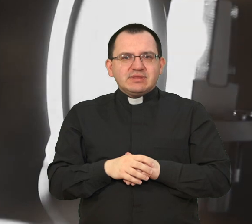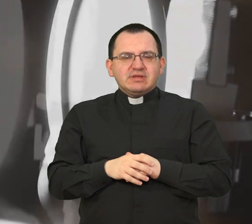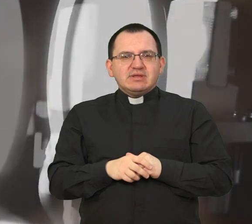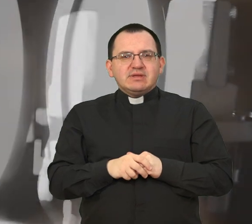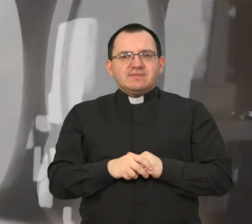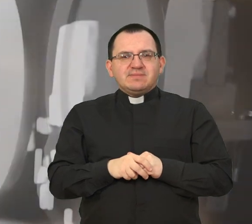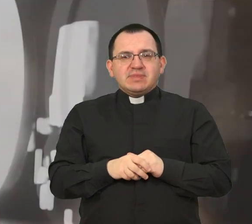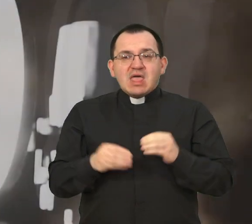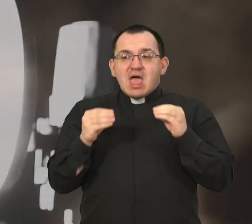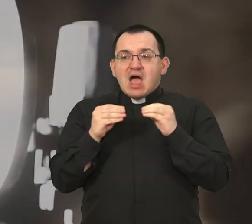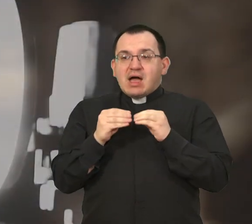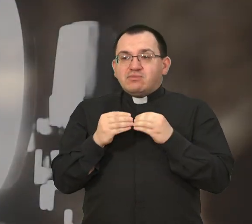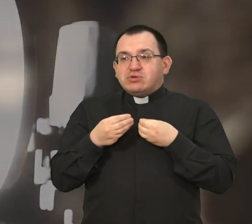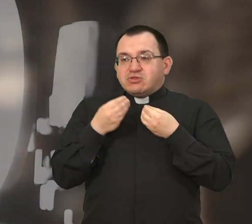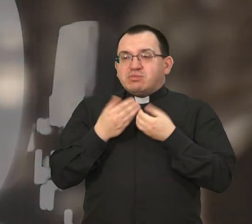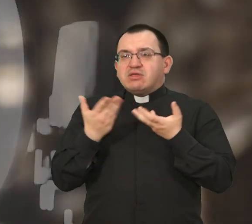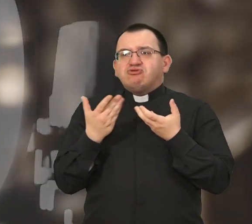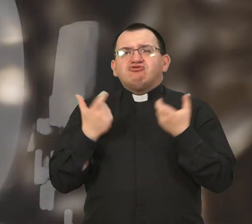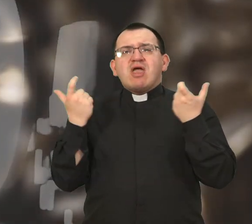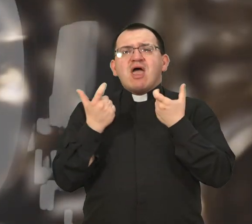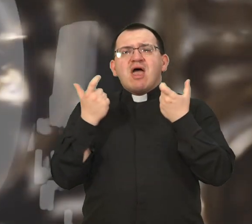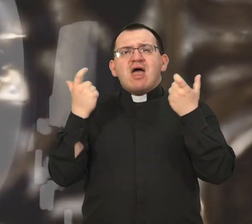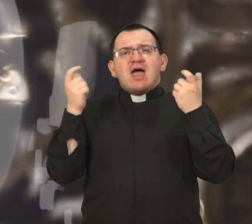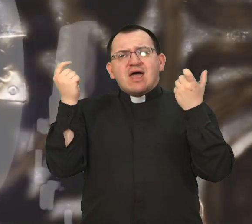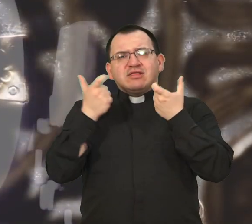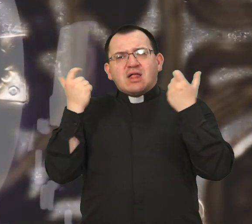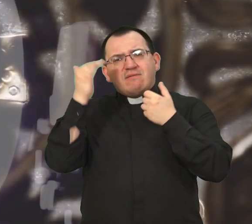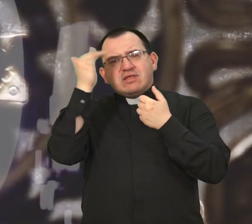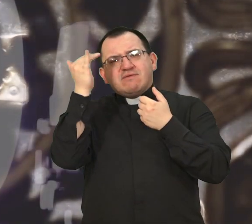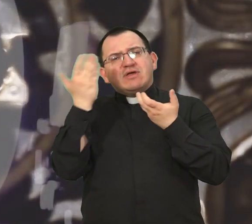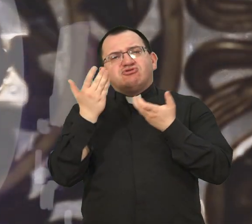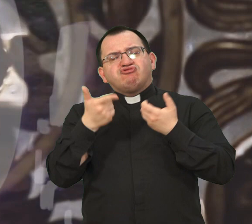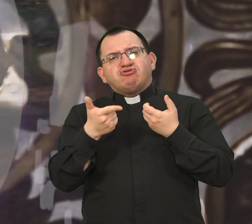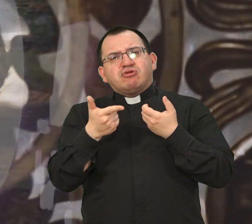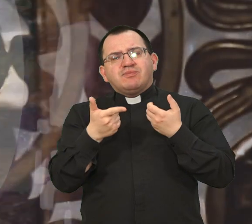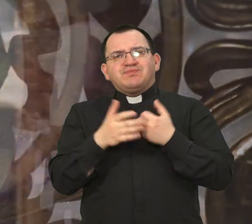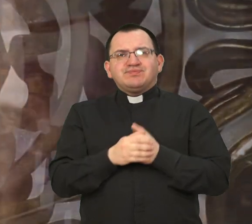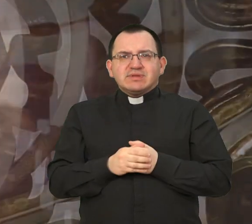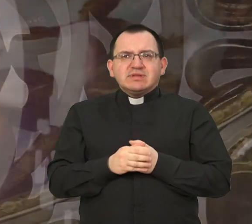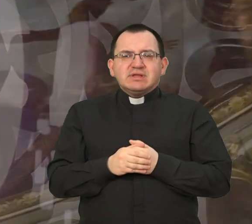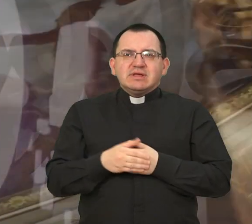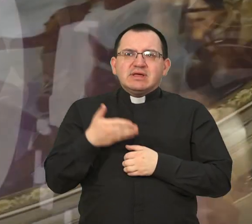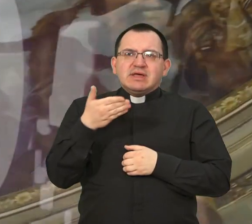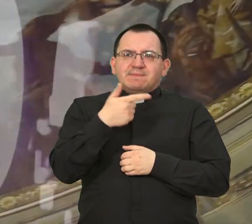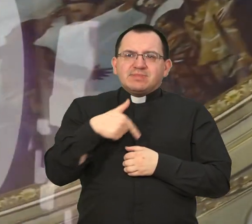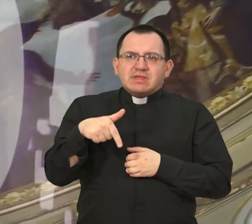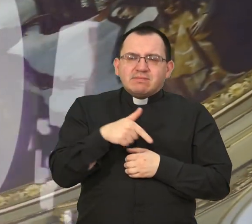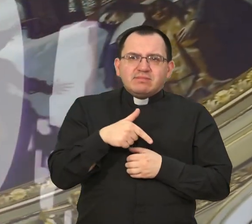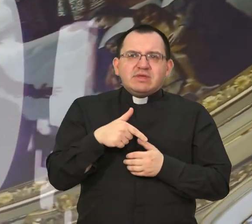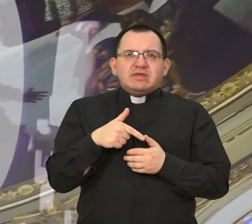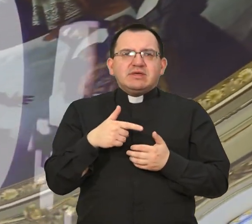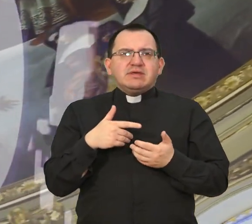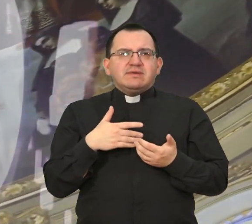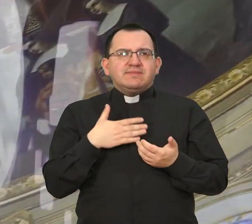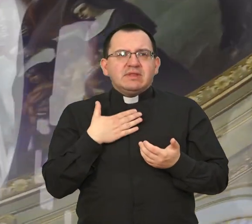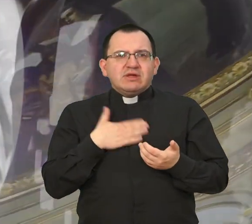pojasnio što su to zapravo večeri slavljenja. Na večeri slavljenja, ono što je poanta kod večeri slavljenja, da mi zapravo smišljavamo nju